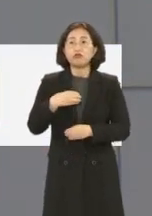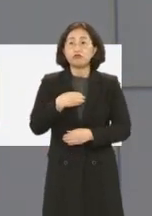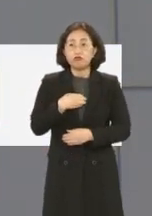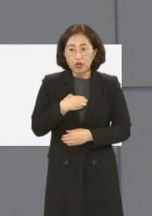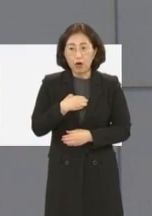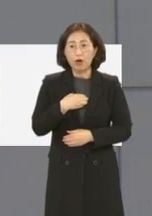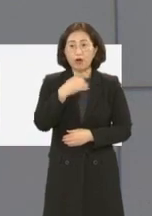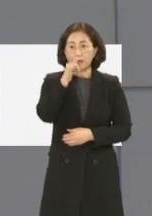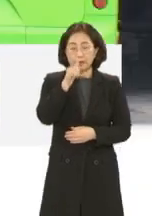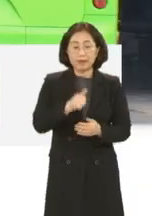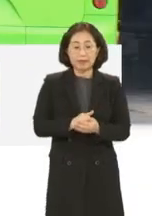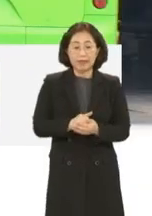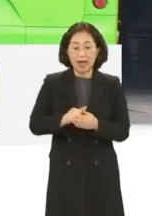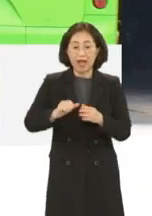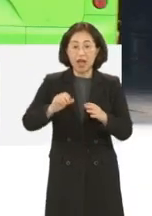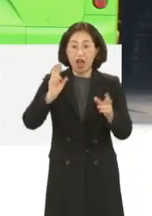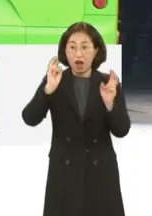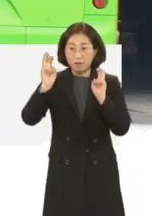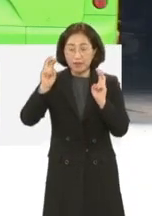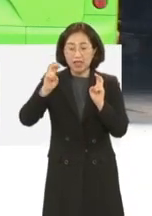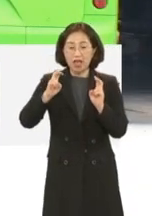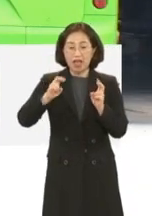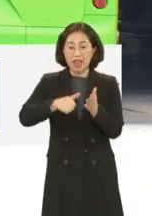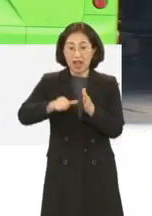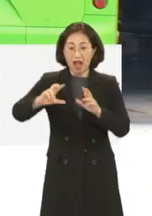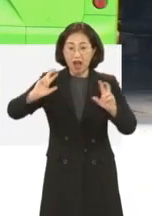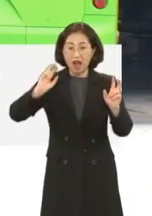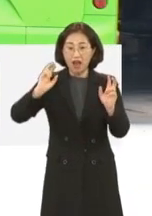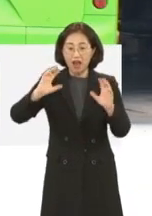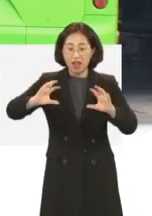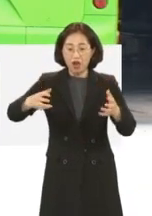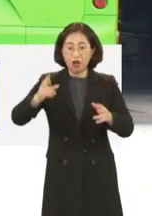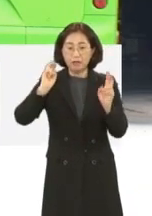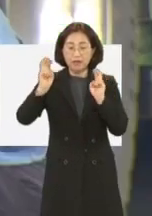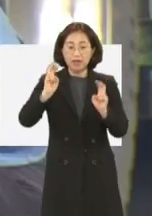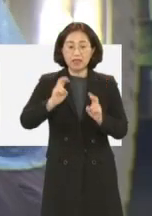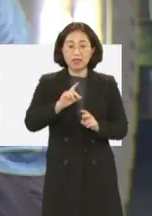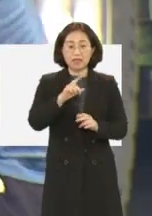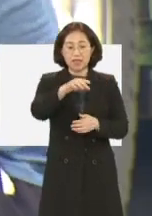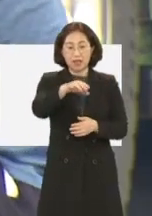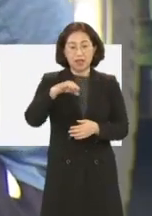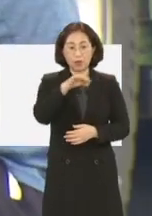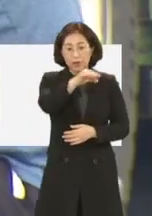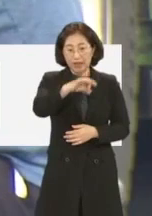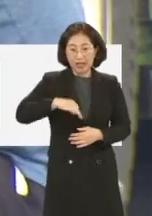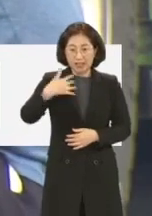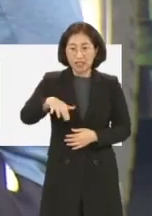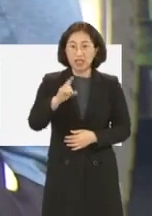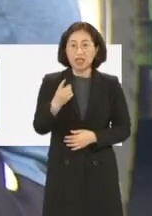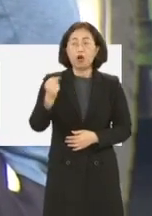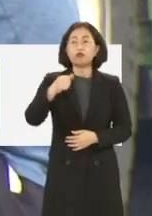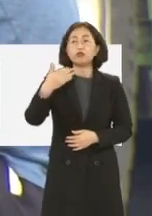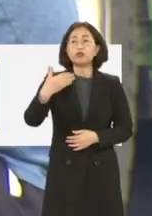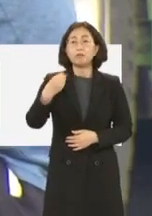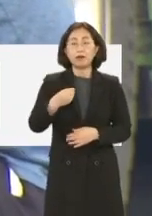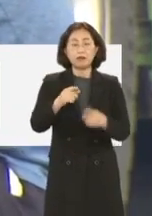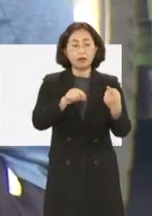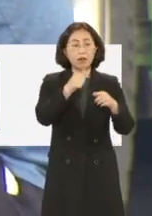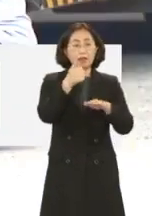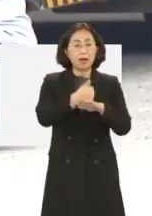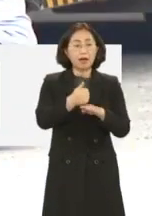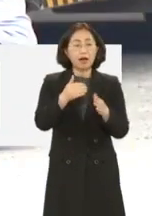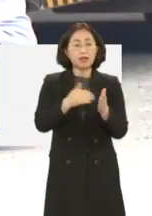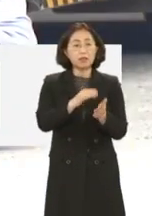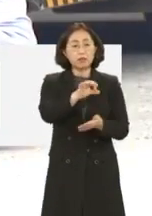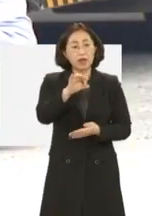서산 서령버스에 타이어를 공급해온 한 업체는 지금까지 미수금이 1억 9천만원에 달한다며 이달 말까지 변제를 요구했고